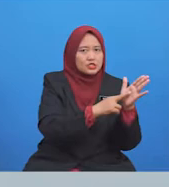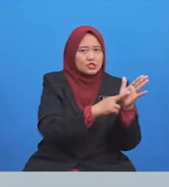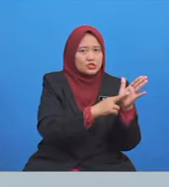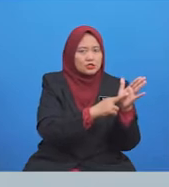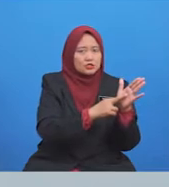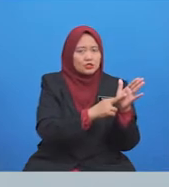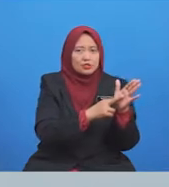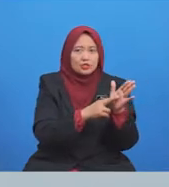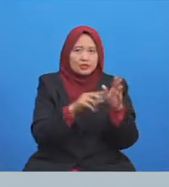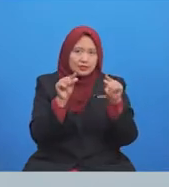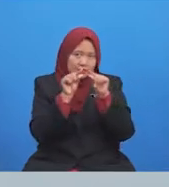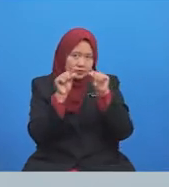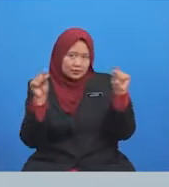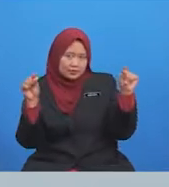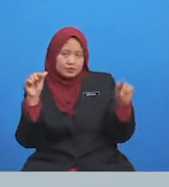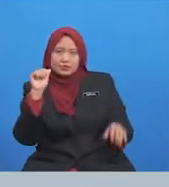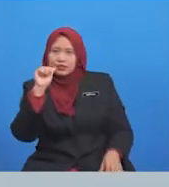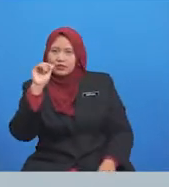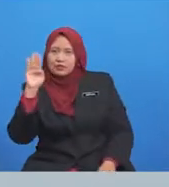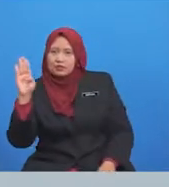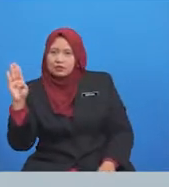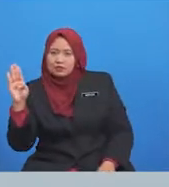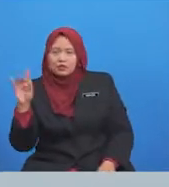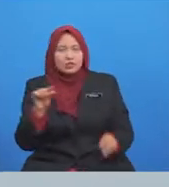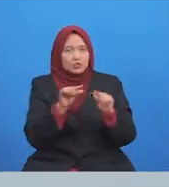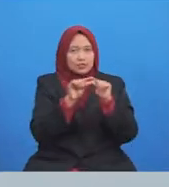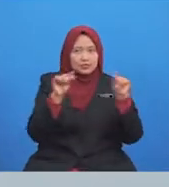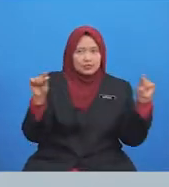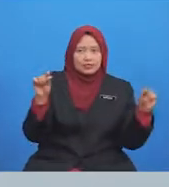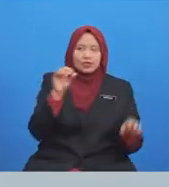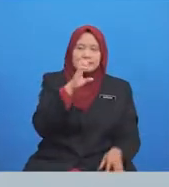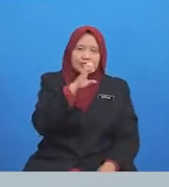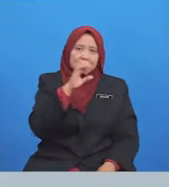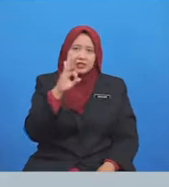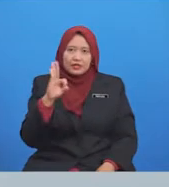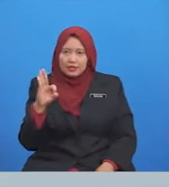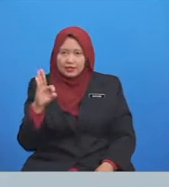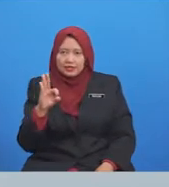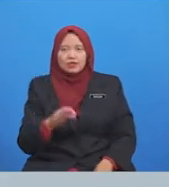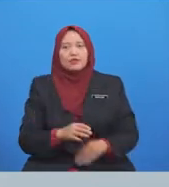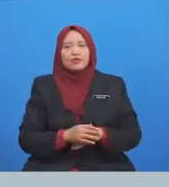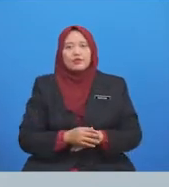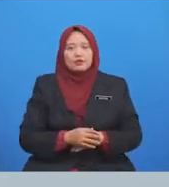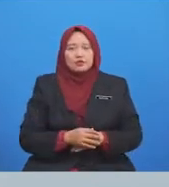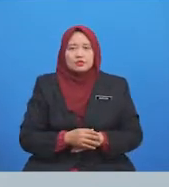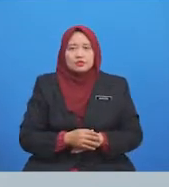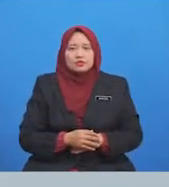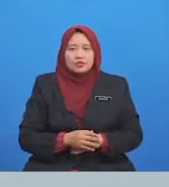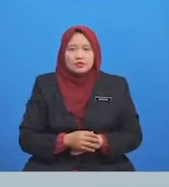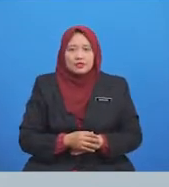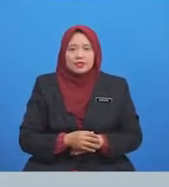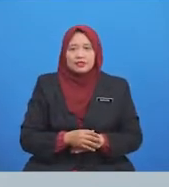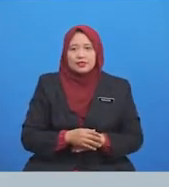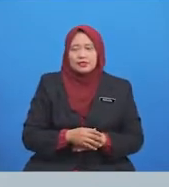bahawa garis AB dan garis EF merupakan tangen kepada bulatan